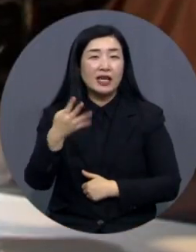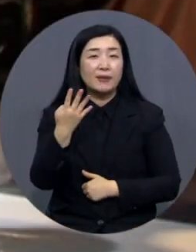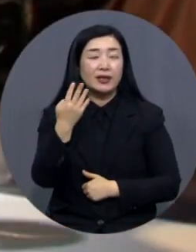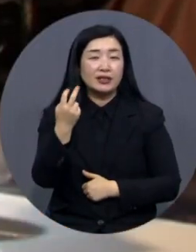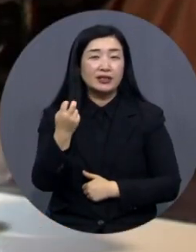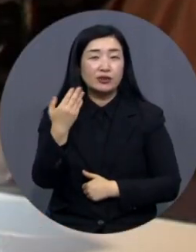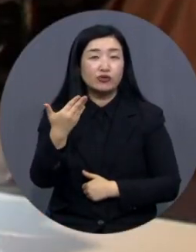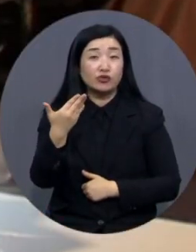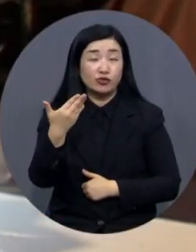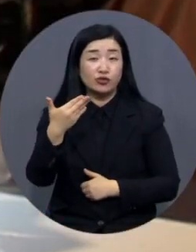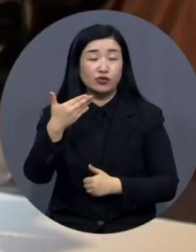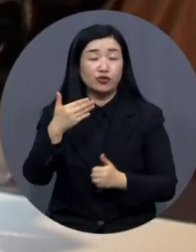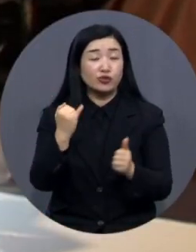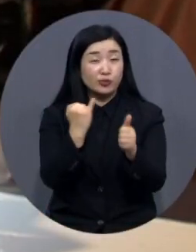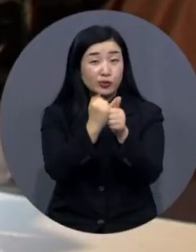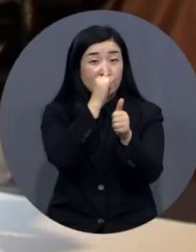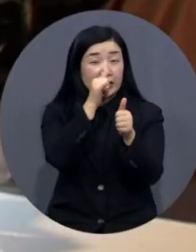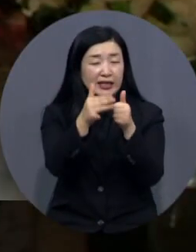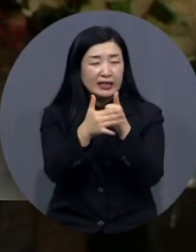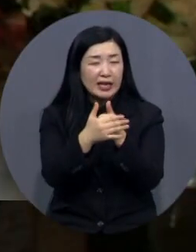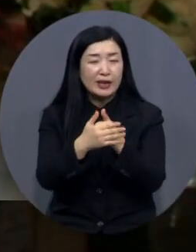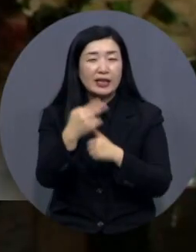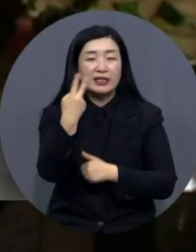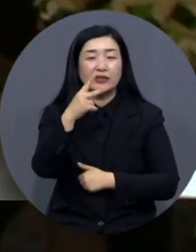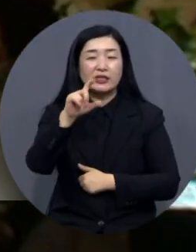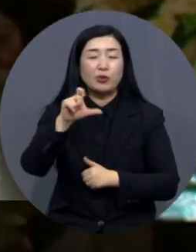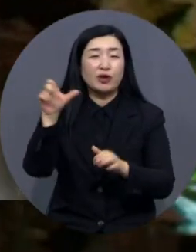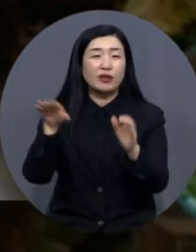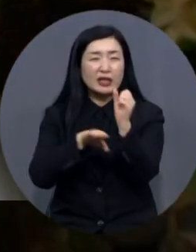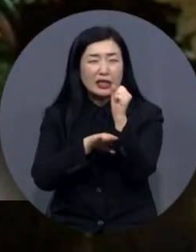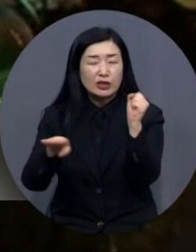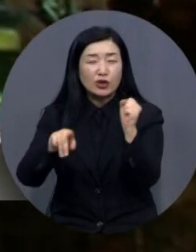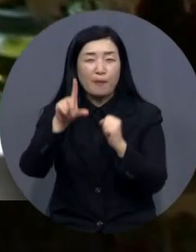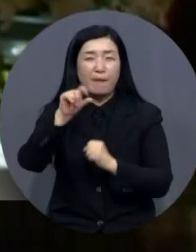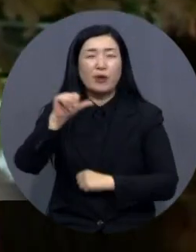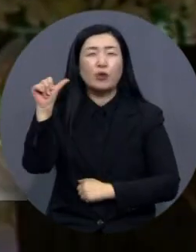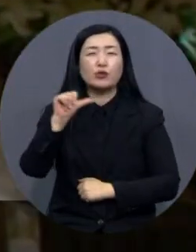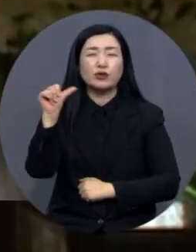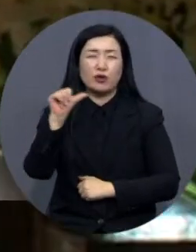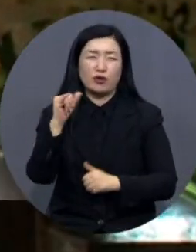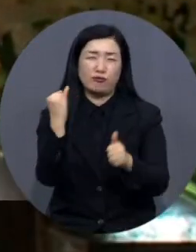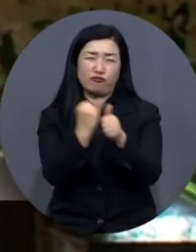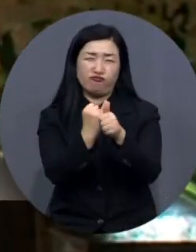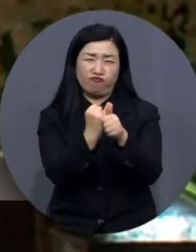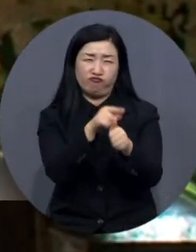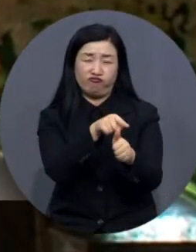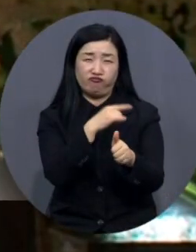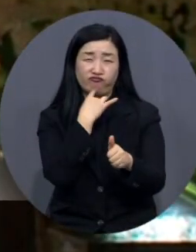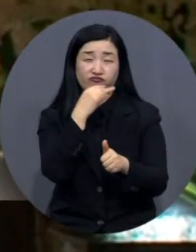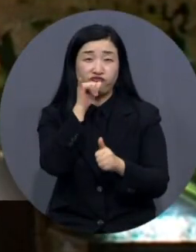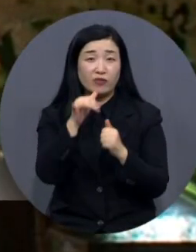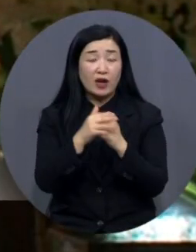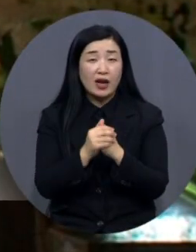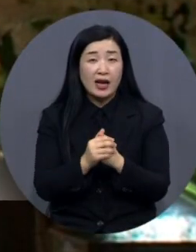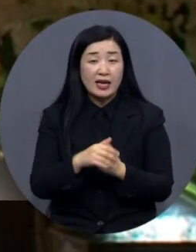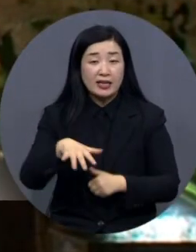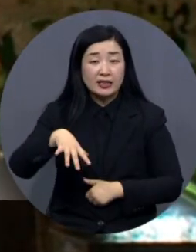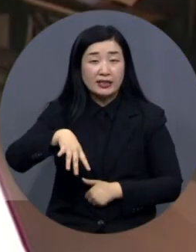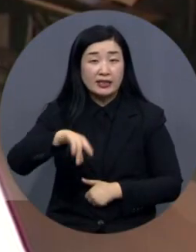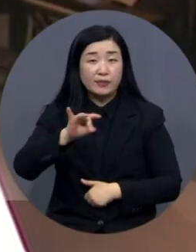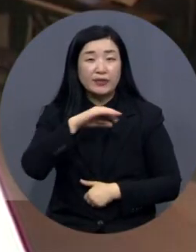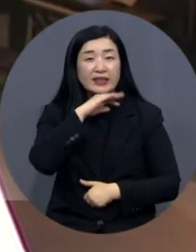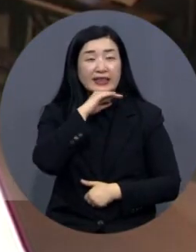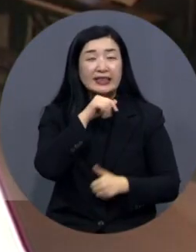14,929쌍으로 조사가 시작된 2015년 이후 처음으로 1만 5천 쌍을 밑돌았습니다. 초혼 평균 연령은